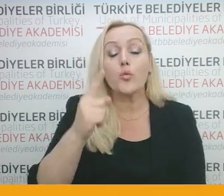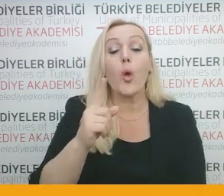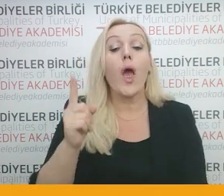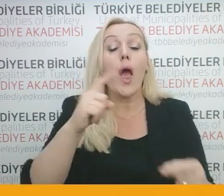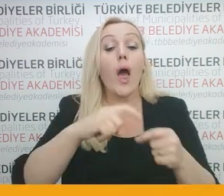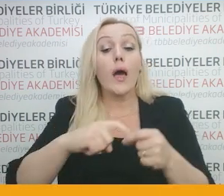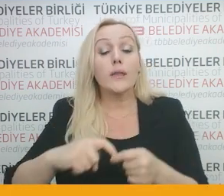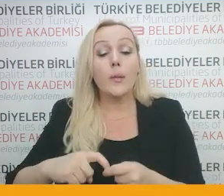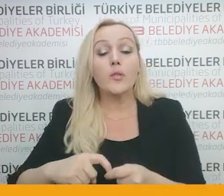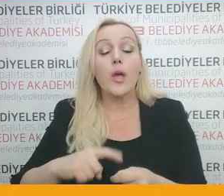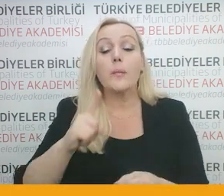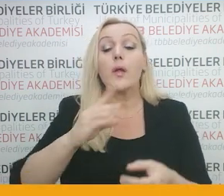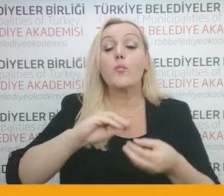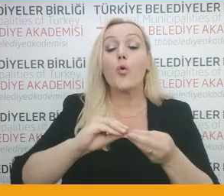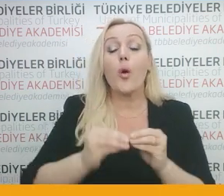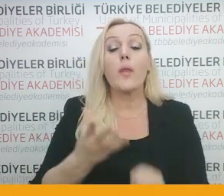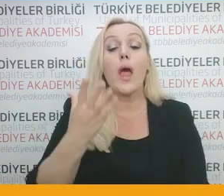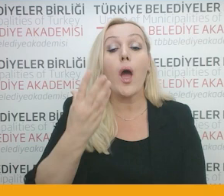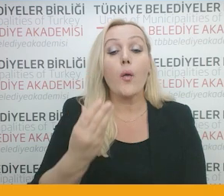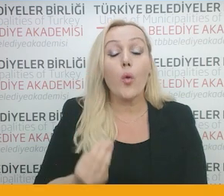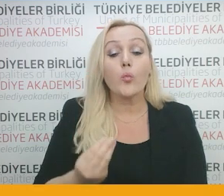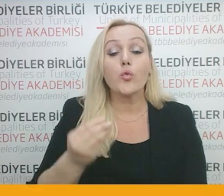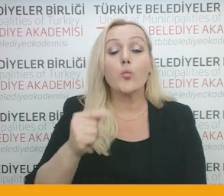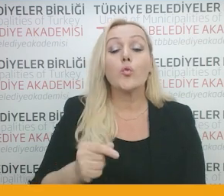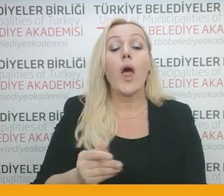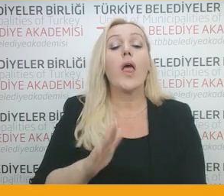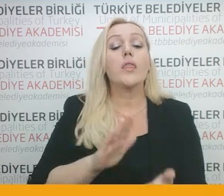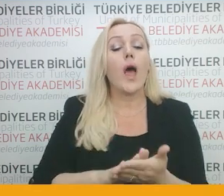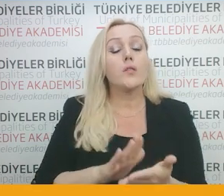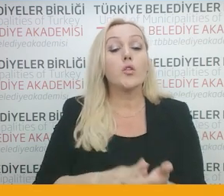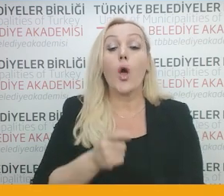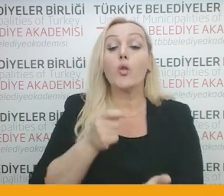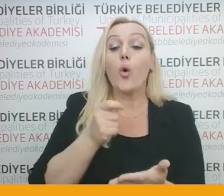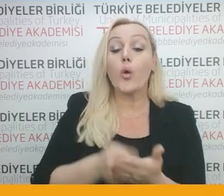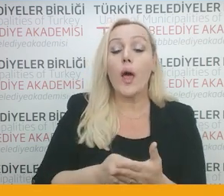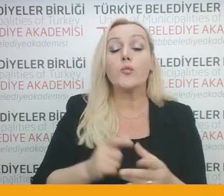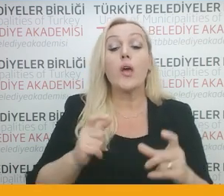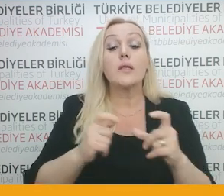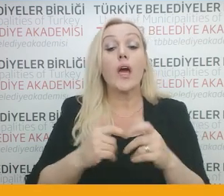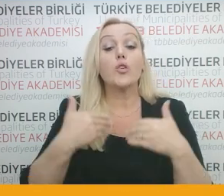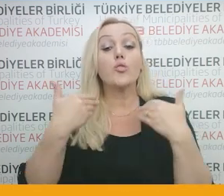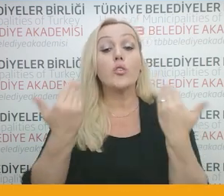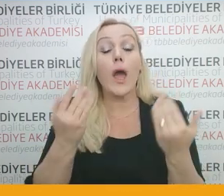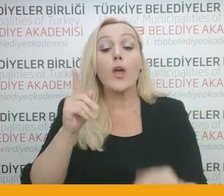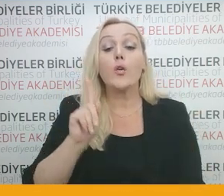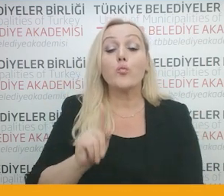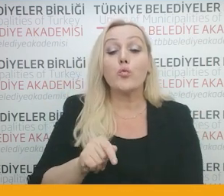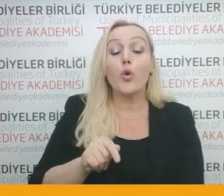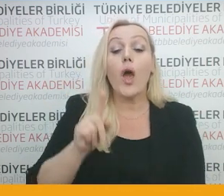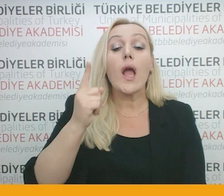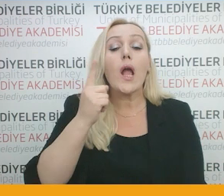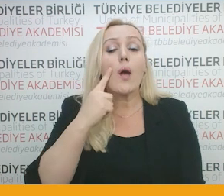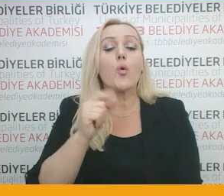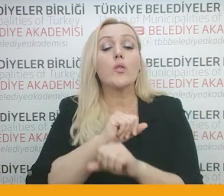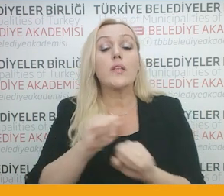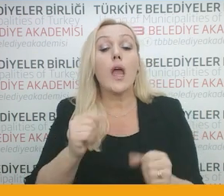Atama işleminde sıkıntı var. Bu vatandaşa zam ve tazminatı ödenmiş. Sayıştay da bu durumu kamu zararı olarak tespit etmiş. Bu